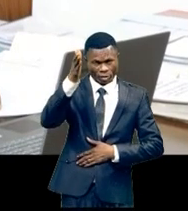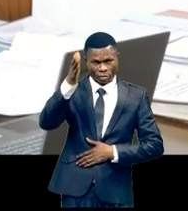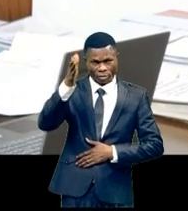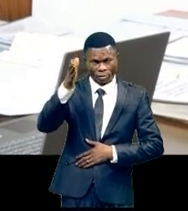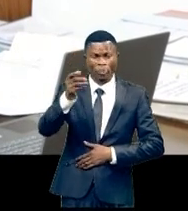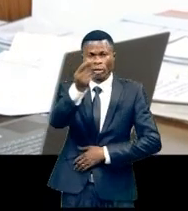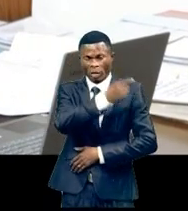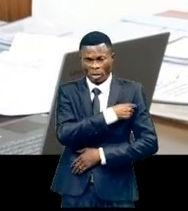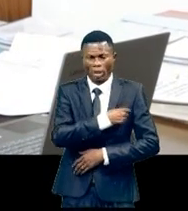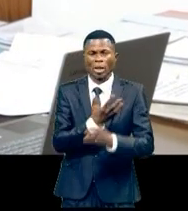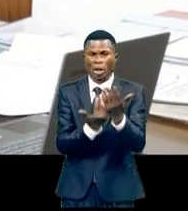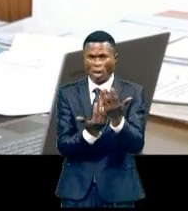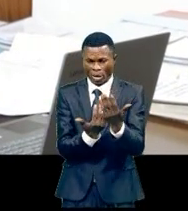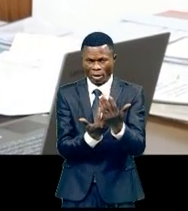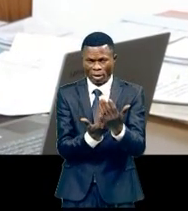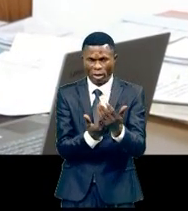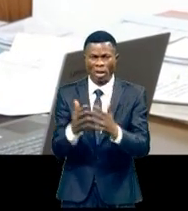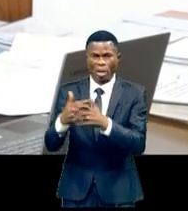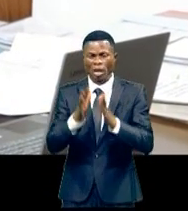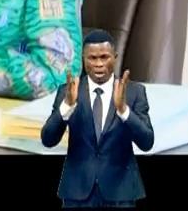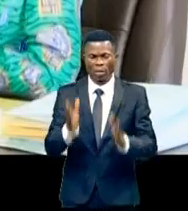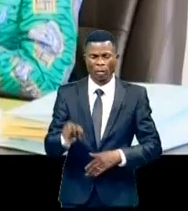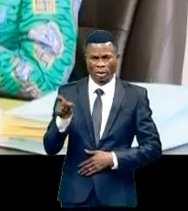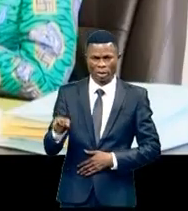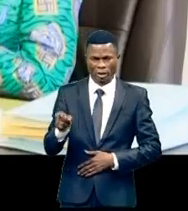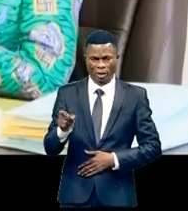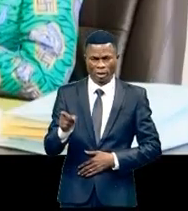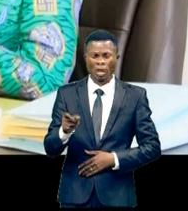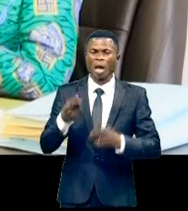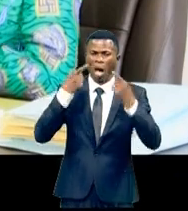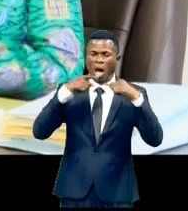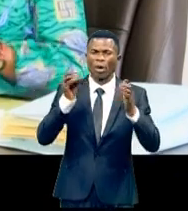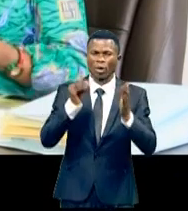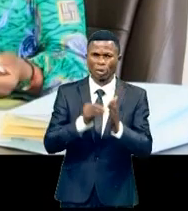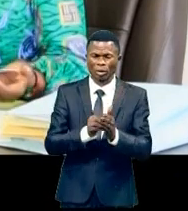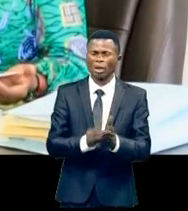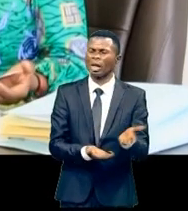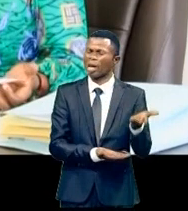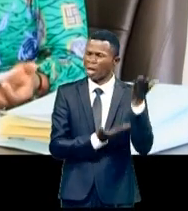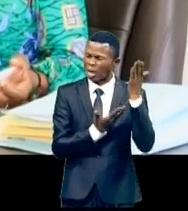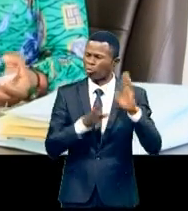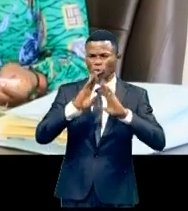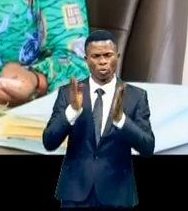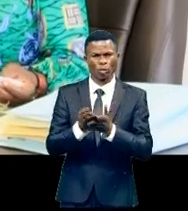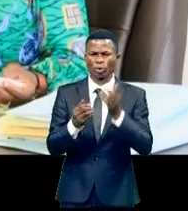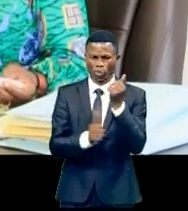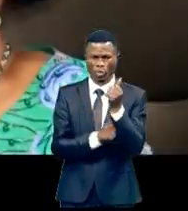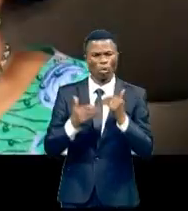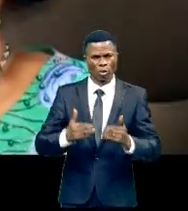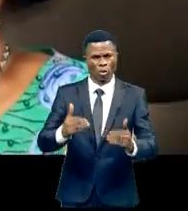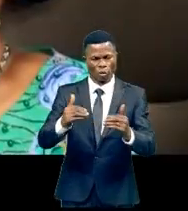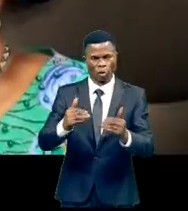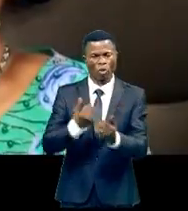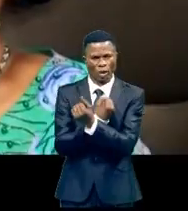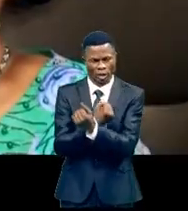d'autres vaccins sont annoncés, notamment l'américain Pfizer. Elle a rappelé la nécessité pour tous de continuer